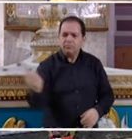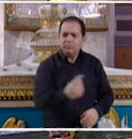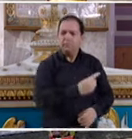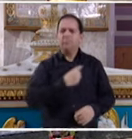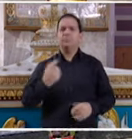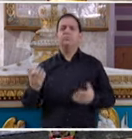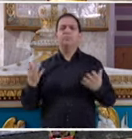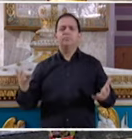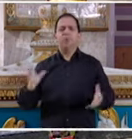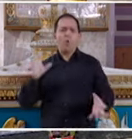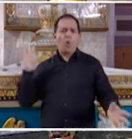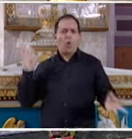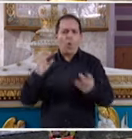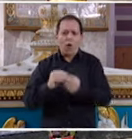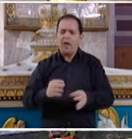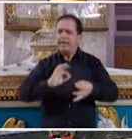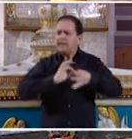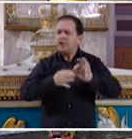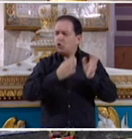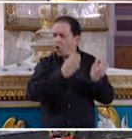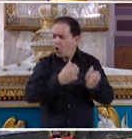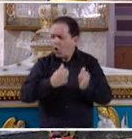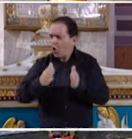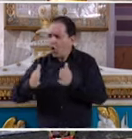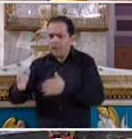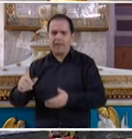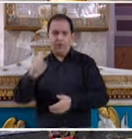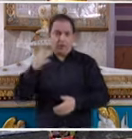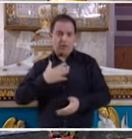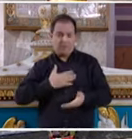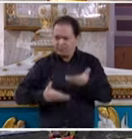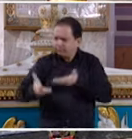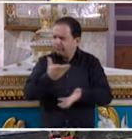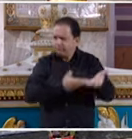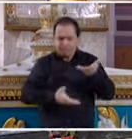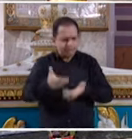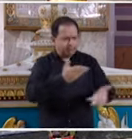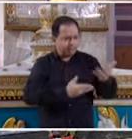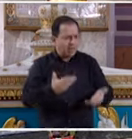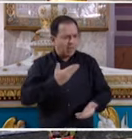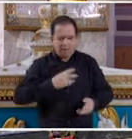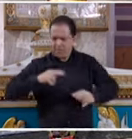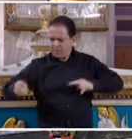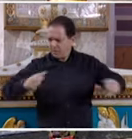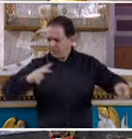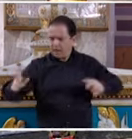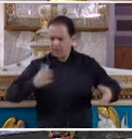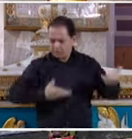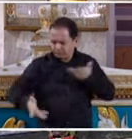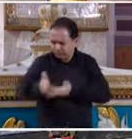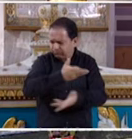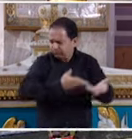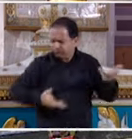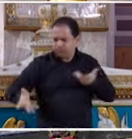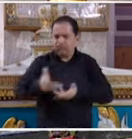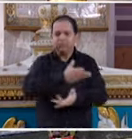ένα σύνολο γεγονότων με αλληλεπίδραση που αφορούν εμένα και τον εκάστοτε πλησίο μου.